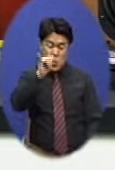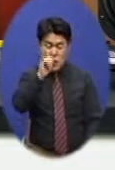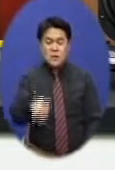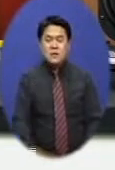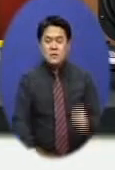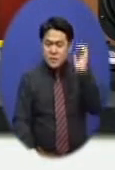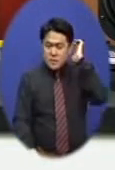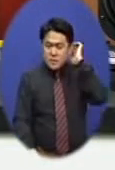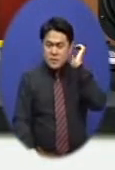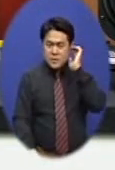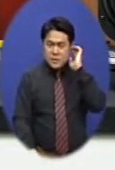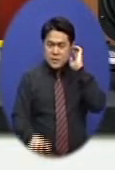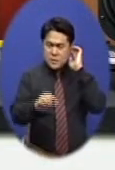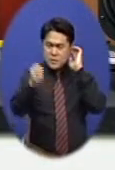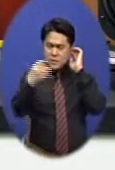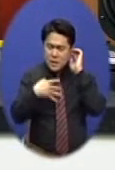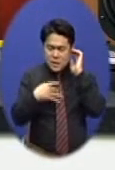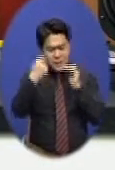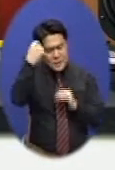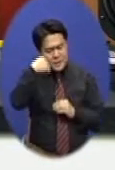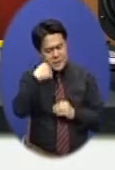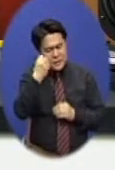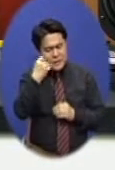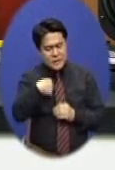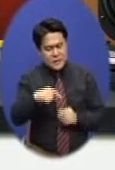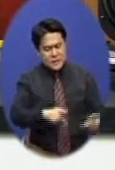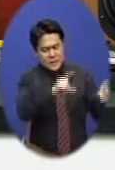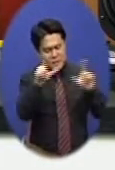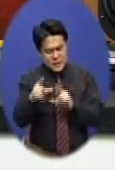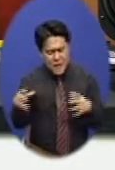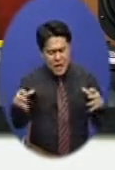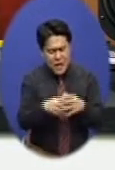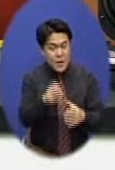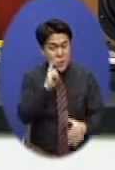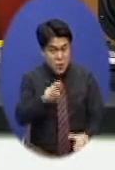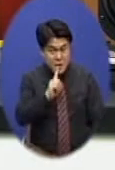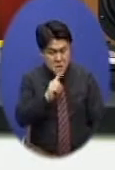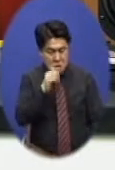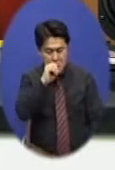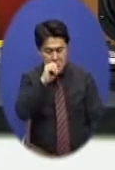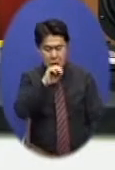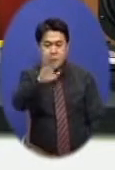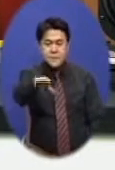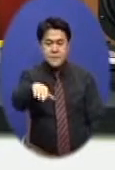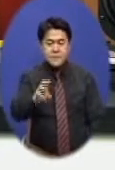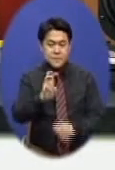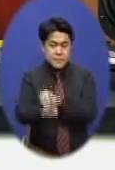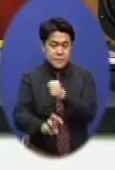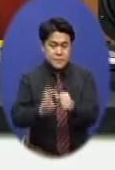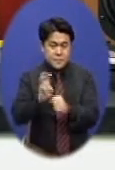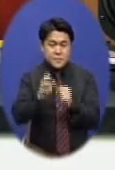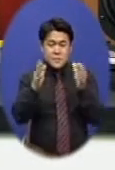근데 의미심장하게 말씀을 하셨어요. 그러니까. 제 인생을 담은 그런 곡이라고 말씀하셨는데. 어머님, 아니,